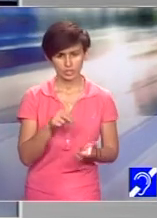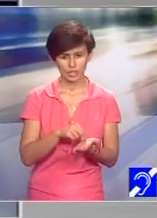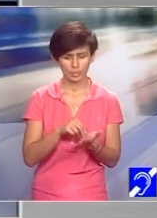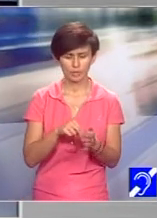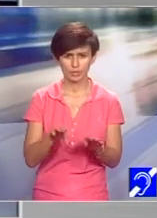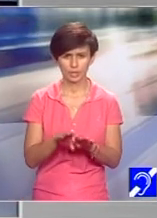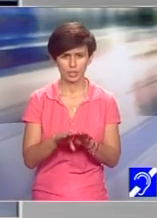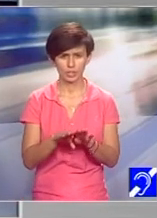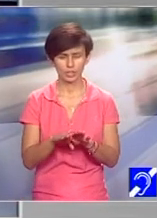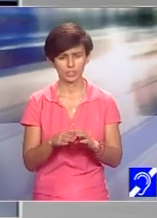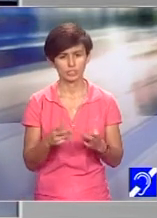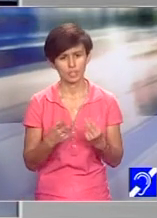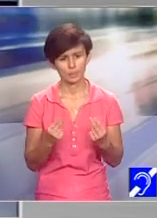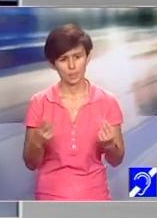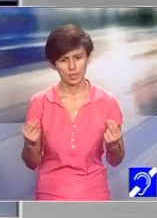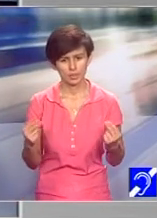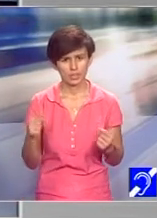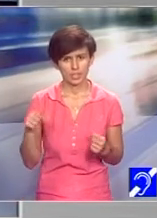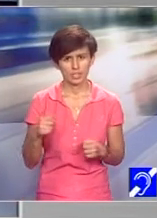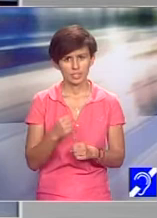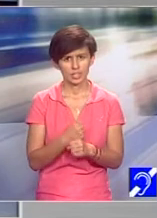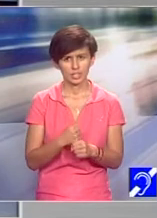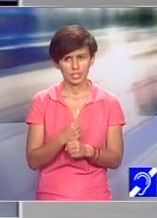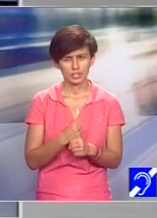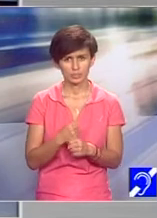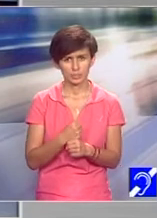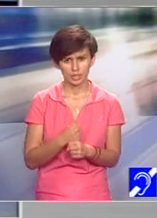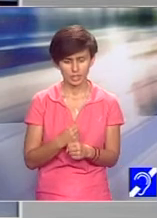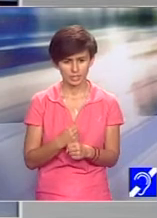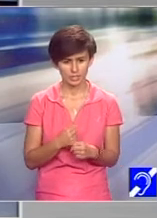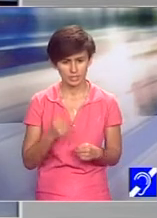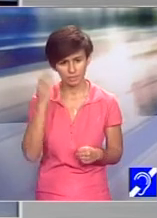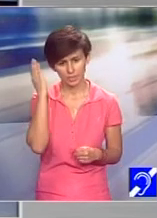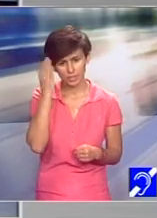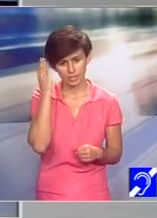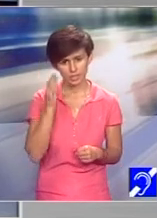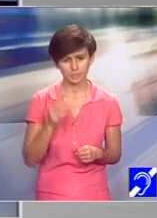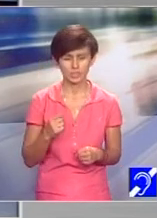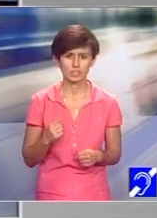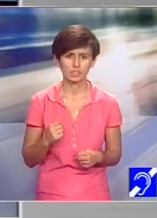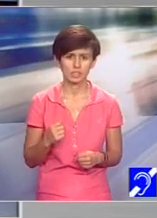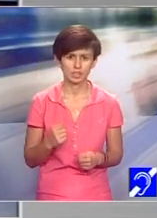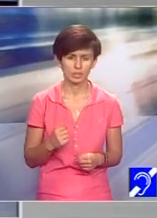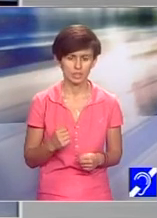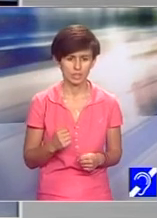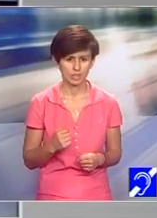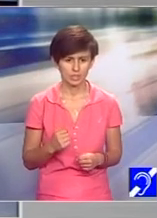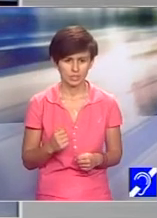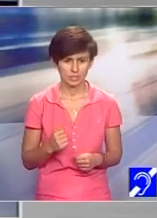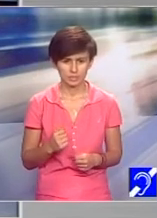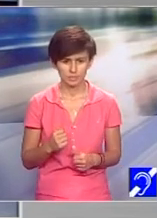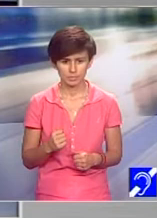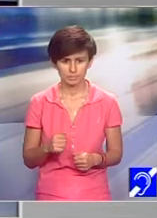de fapt, multiplicarea acelei experiențe, să învățăm unii de la ceilalți și de la